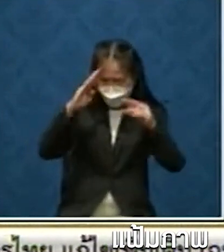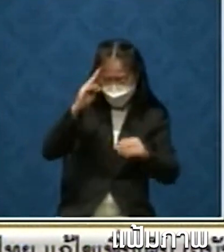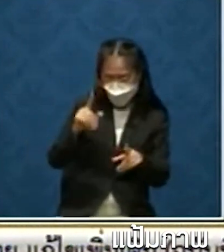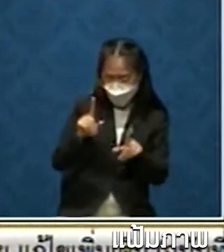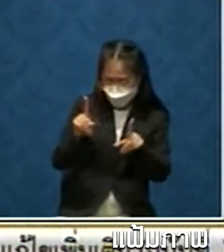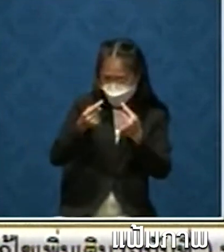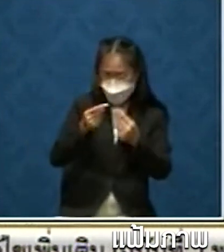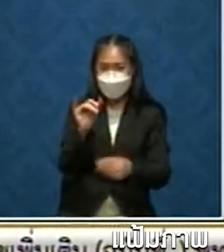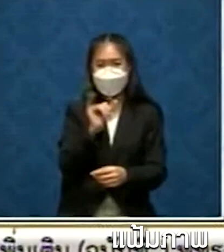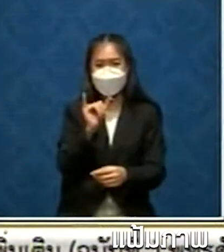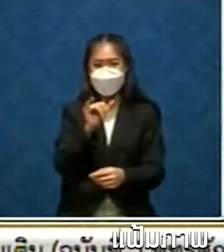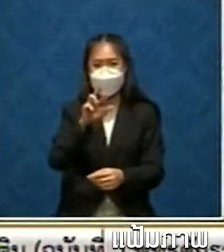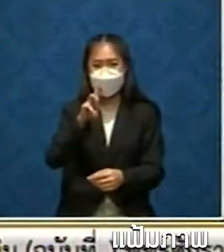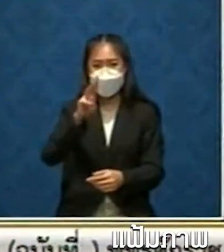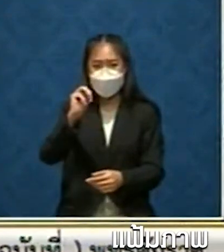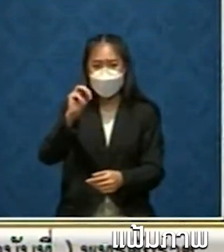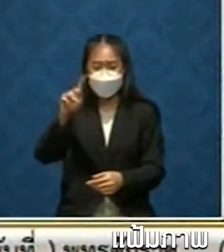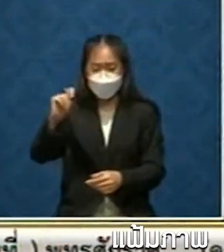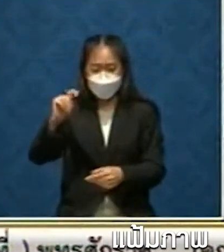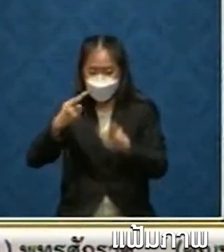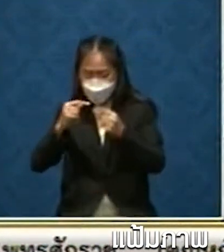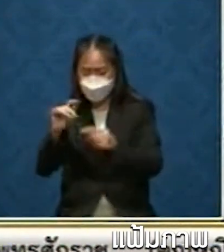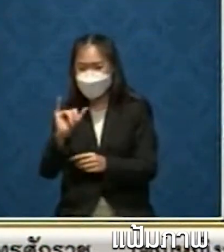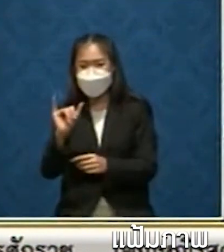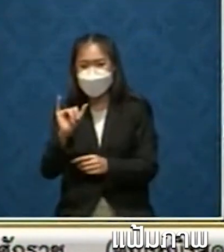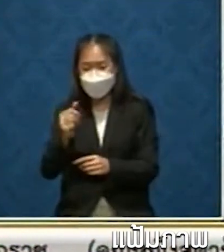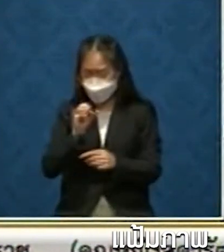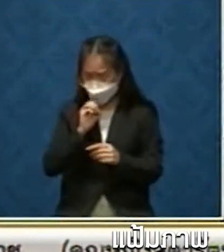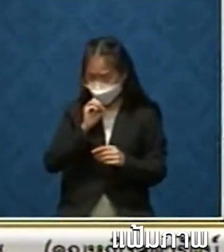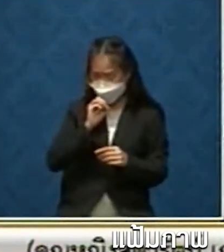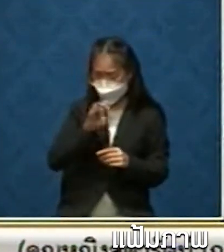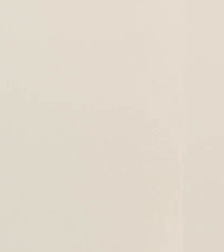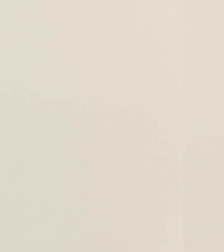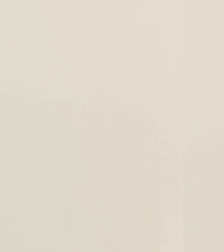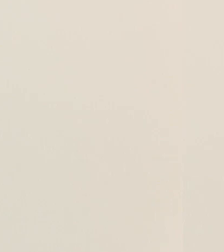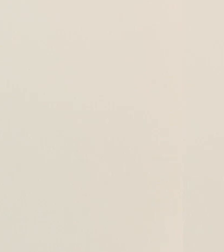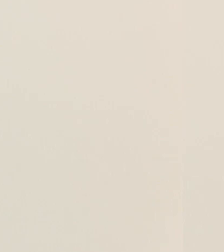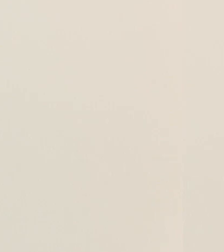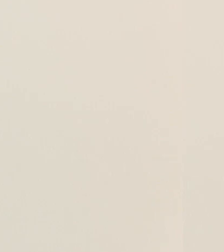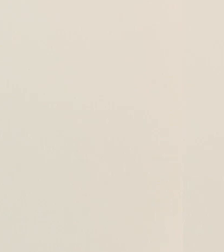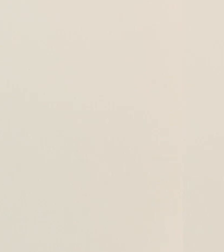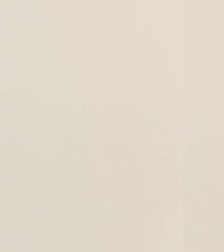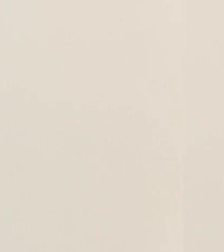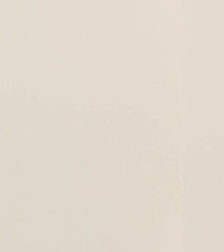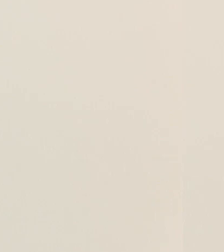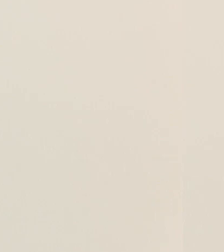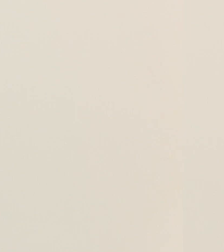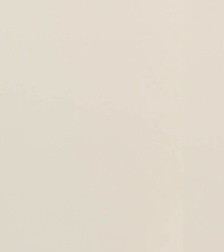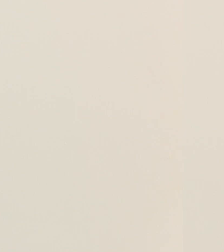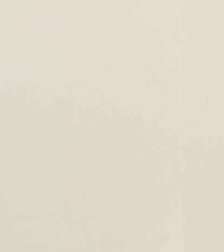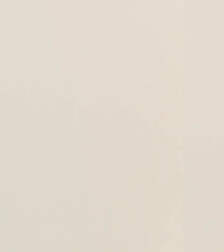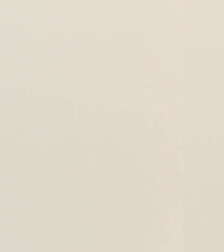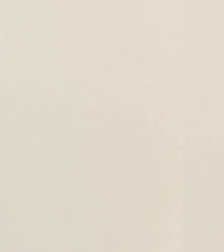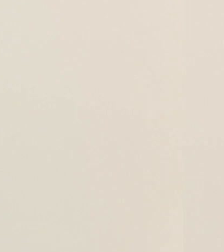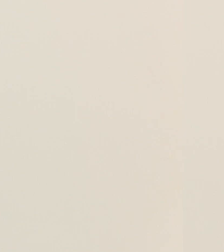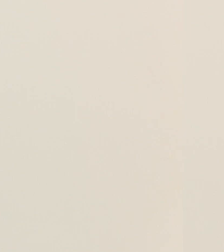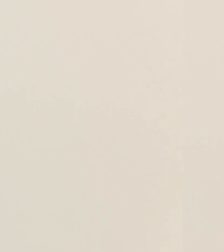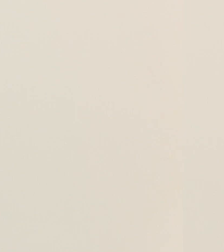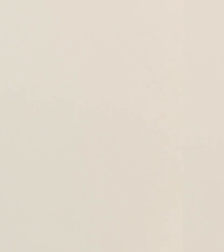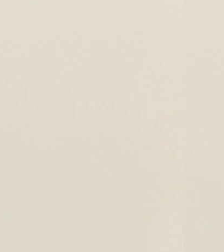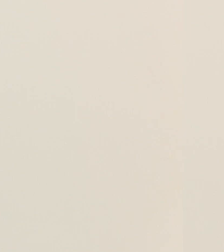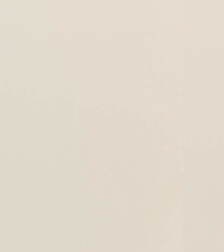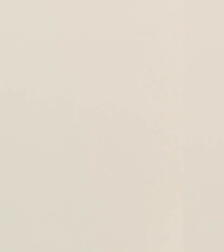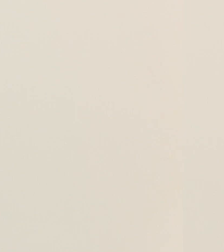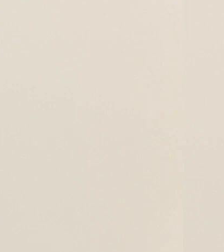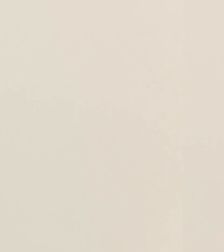ไว้เราจะต้องเป็นพลเมืองที่กระตือรือร้นโดยอยู่บนข้อมูลข้อที่จริงคุณต้องวิเคราะห์ได้คุณต้องบอกได้ว่าทำไม